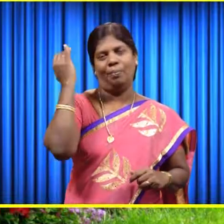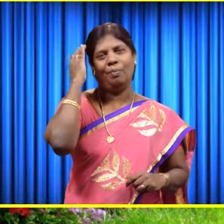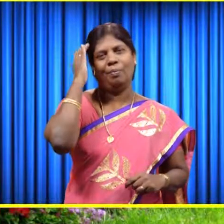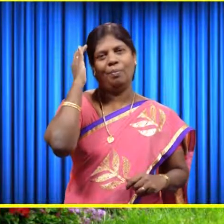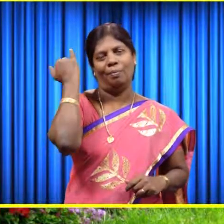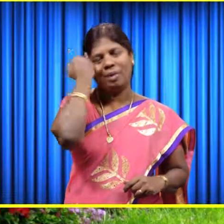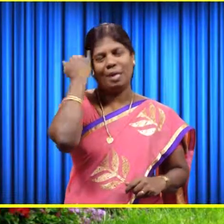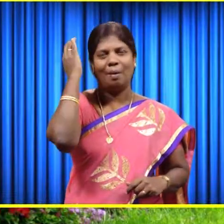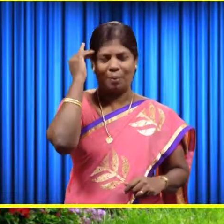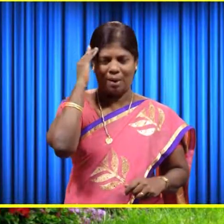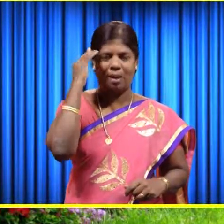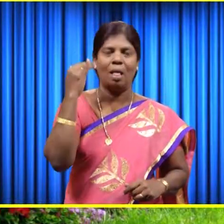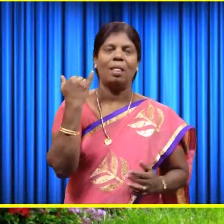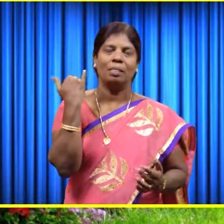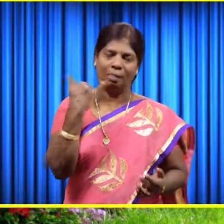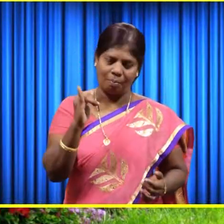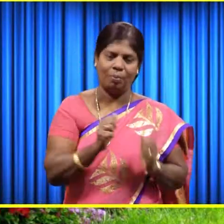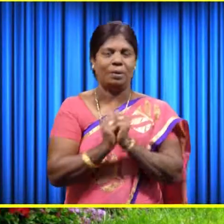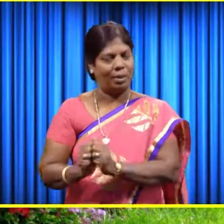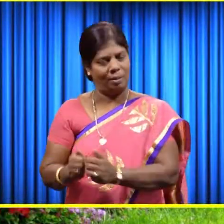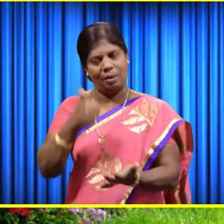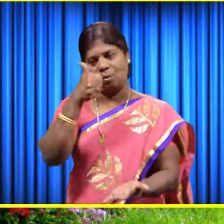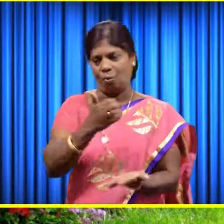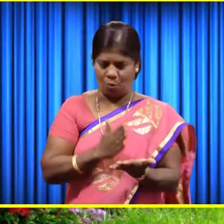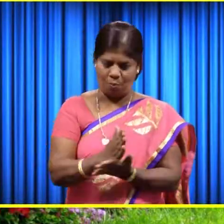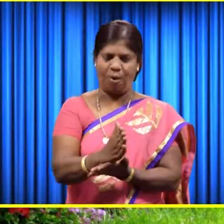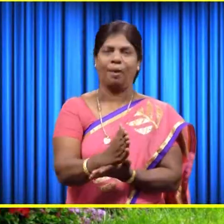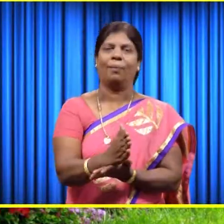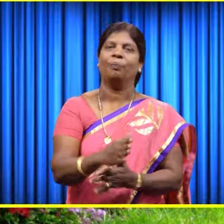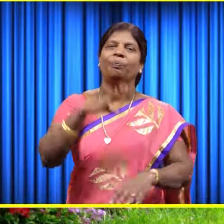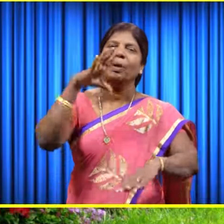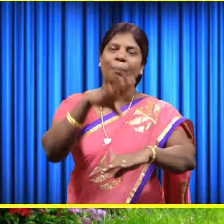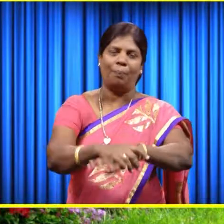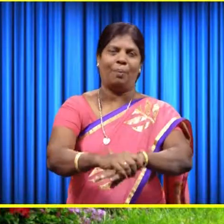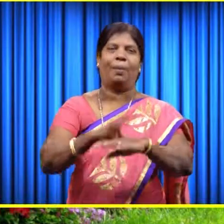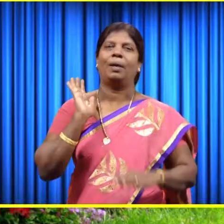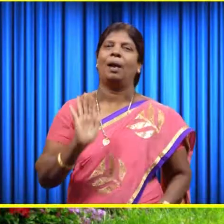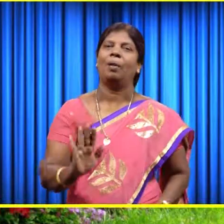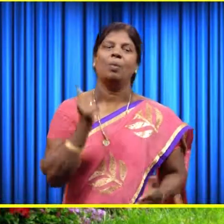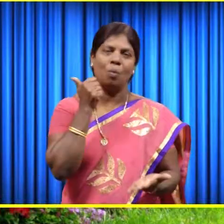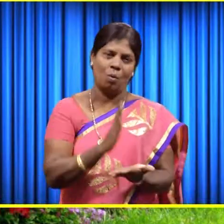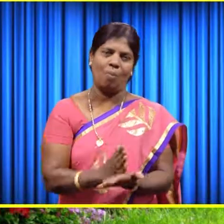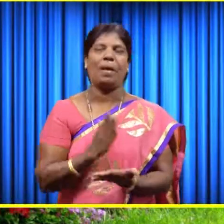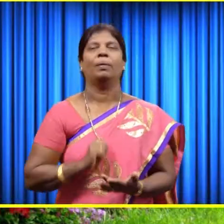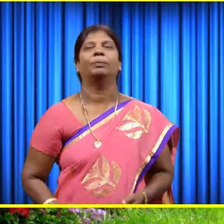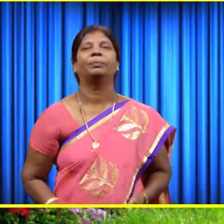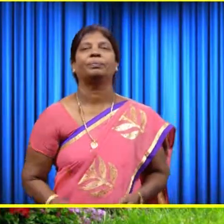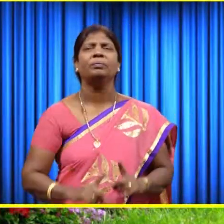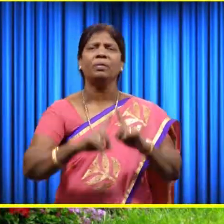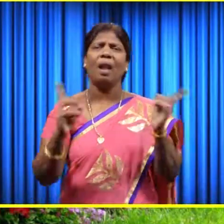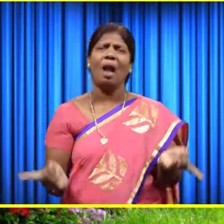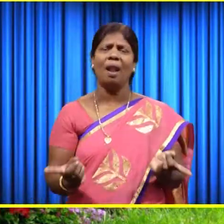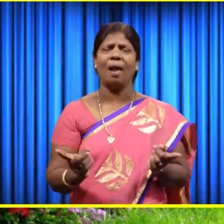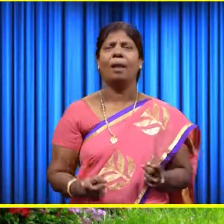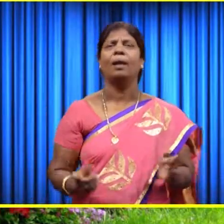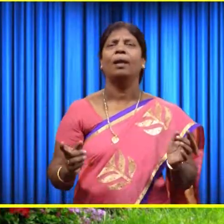உண்மைதானா? உண்மைதான், அதிலே மாற்றம் ஒன்றும் இல்லை. கையும் களவுமாய் அவள் பிடிபட்டாள் என்பது உண்மை.